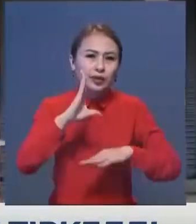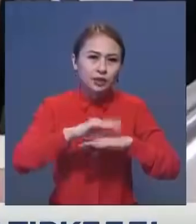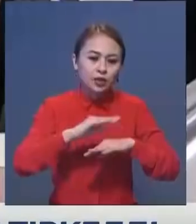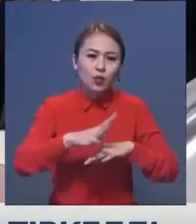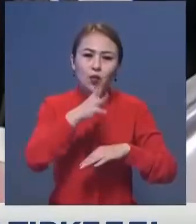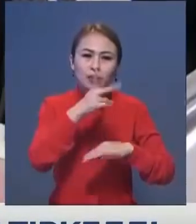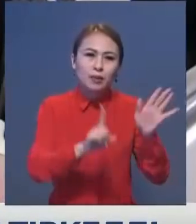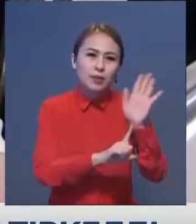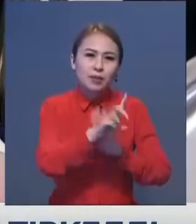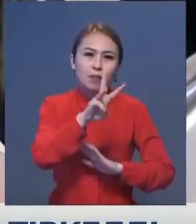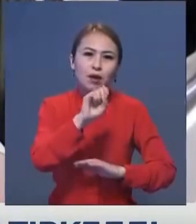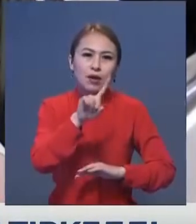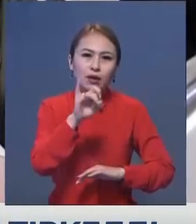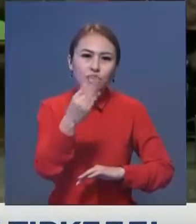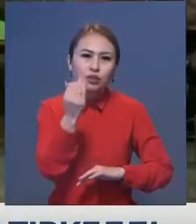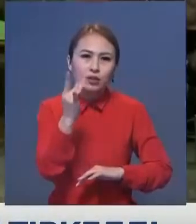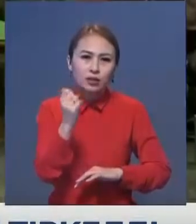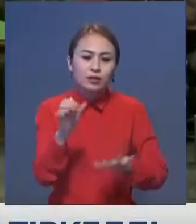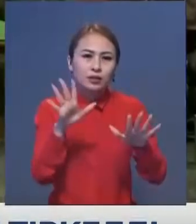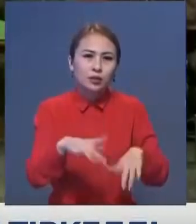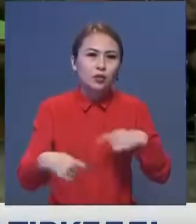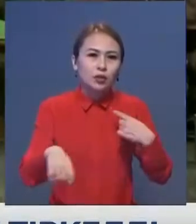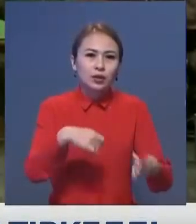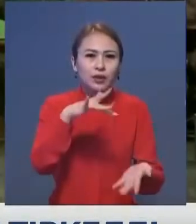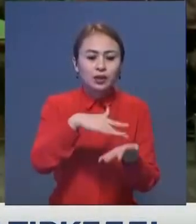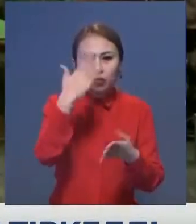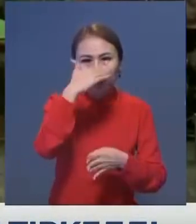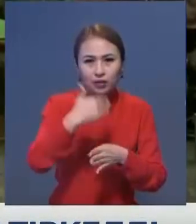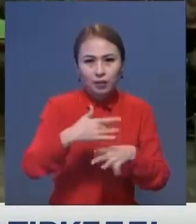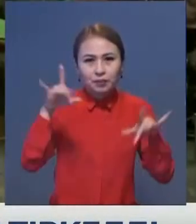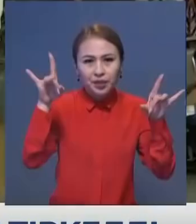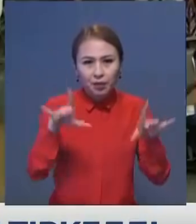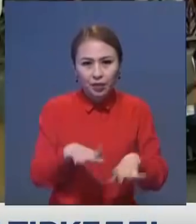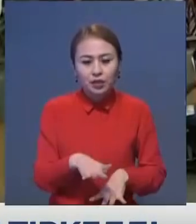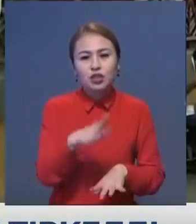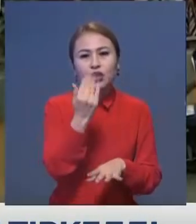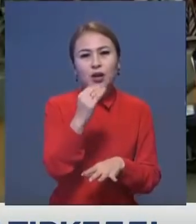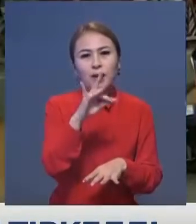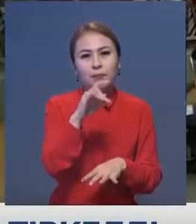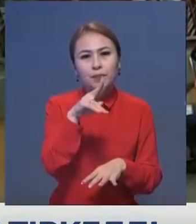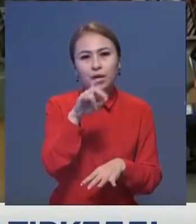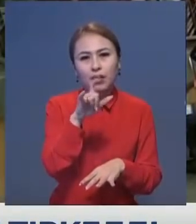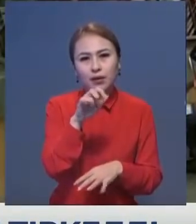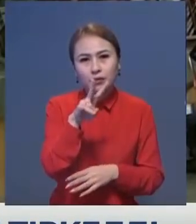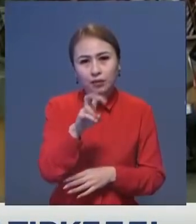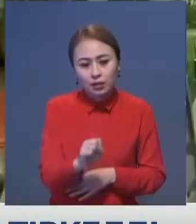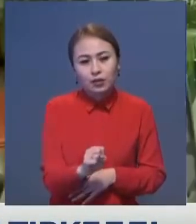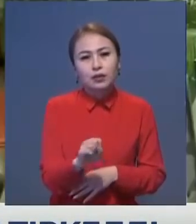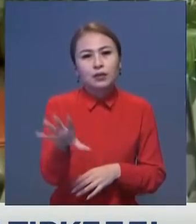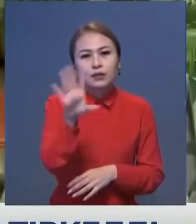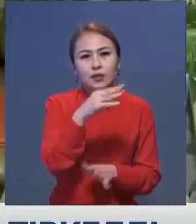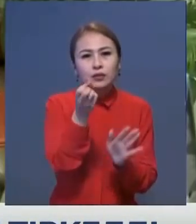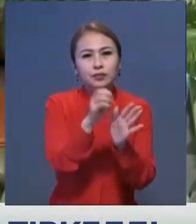Бүгін кешкілік уақыттан бастап Махараштра штатында сауда орталықтары, кинотеатрлар, мейрамханалар, шарапханалар мен құлшылық